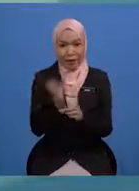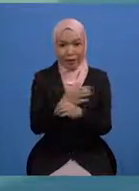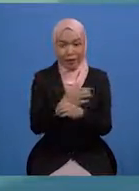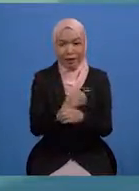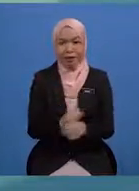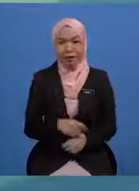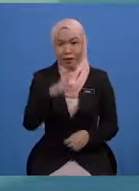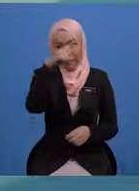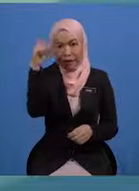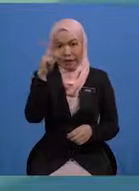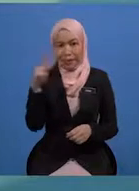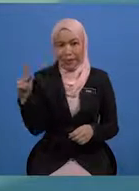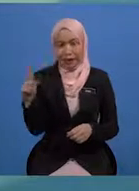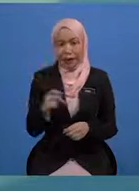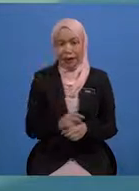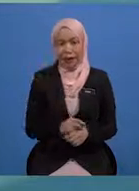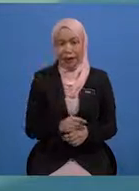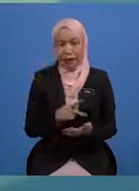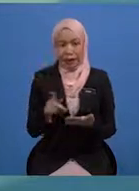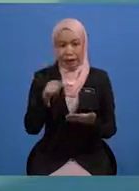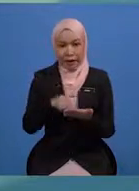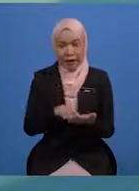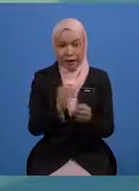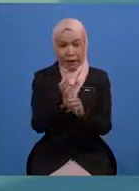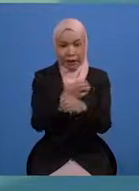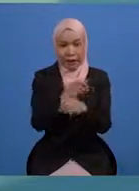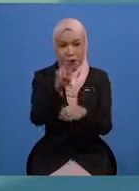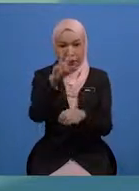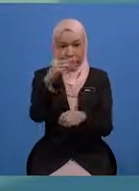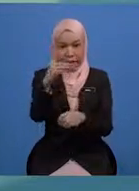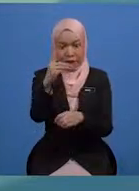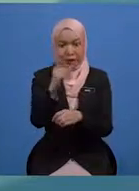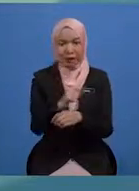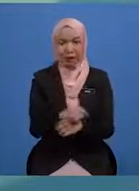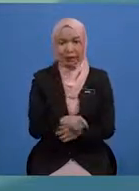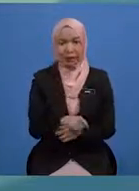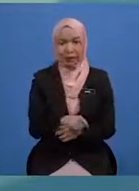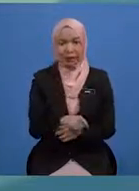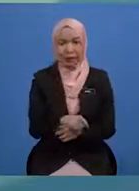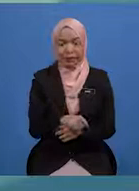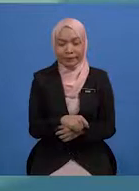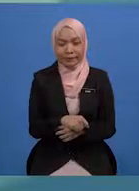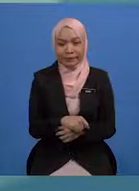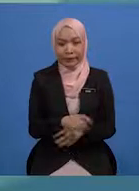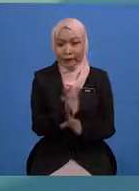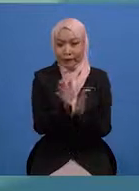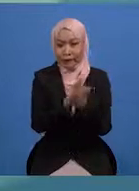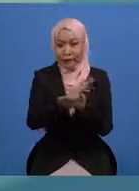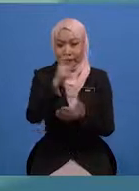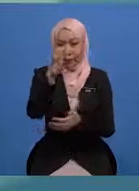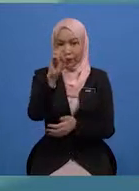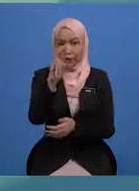Disebabkan karya catan ini adalah berbentuk 2 dimensi, peranan tone sangat